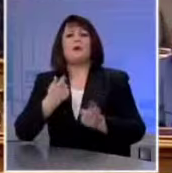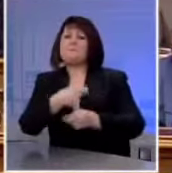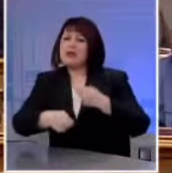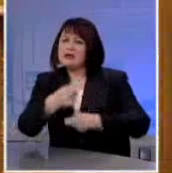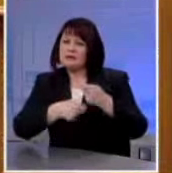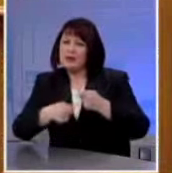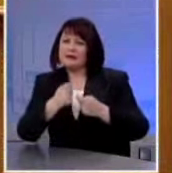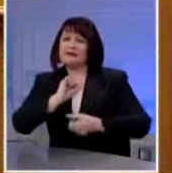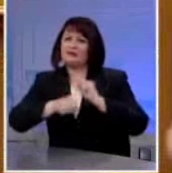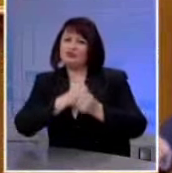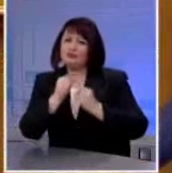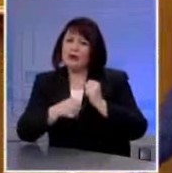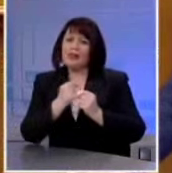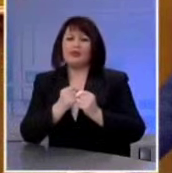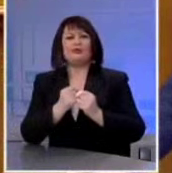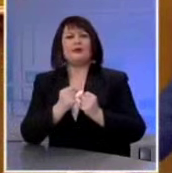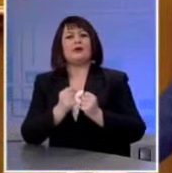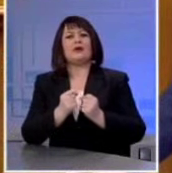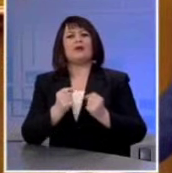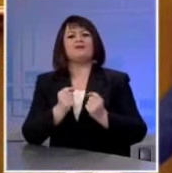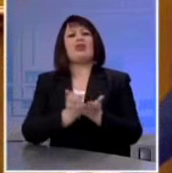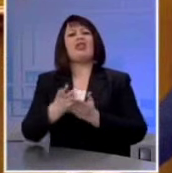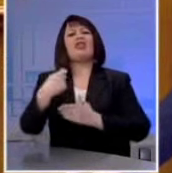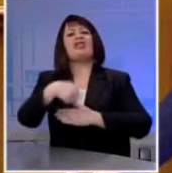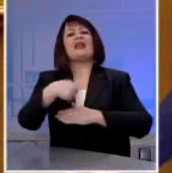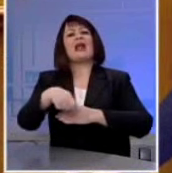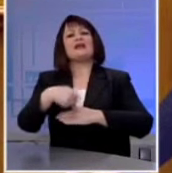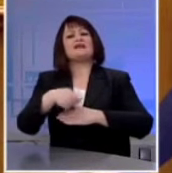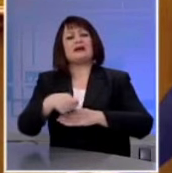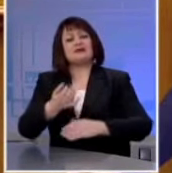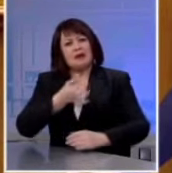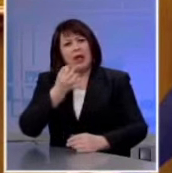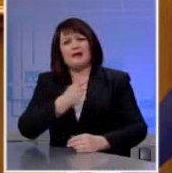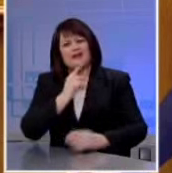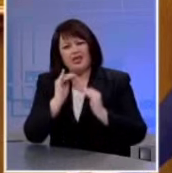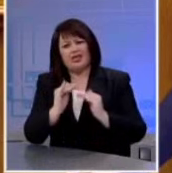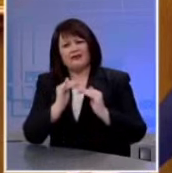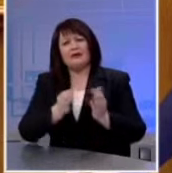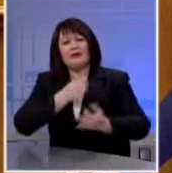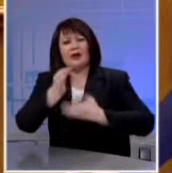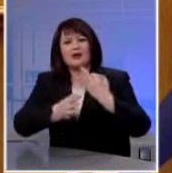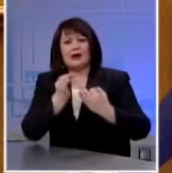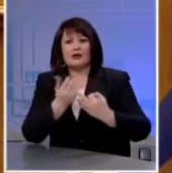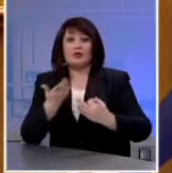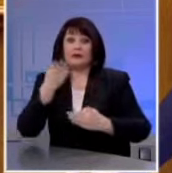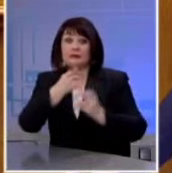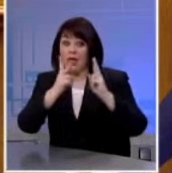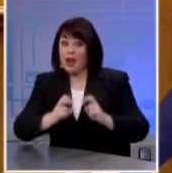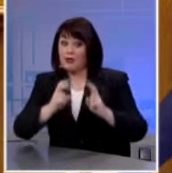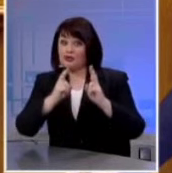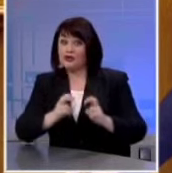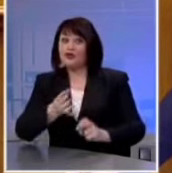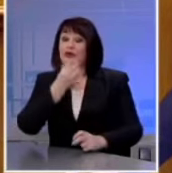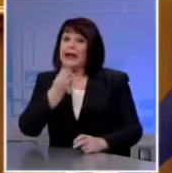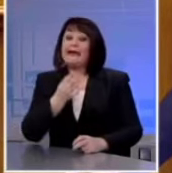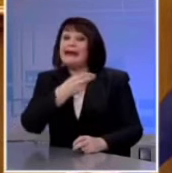επιχειρηματίες και λειτουργοί της δικαιοσύνης επαναλαμβάνουν μονότονα και ιδίως όταν ελέγχονται το γνωστό